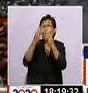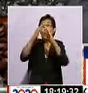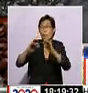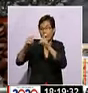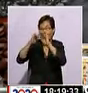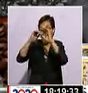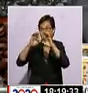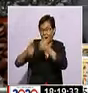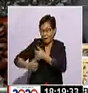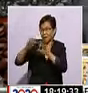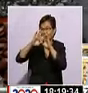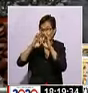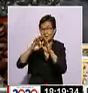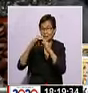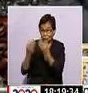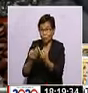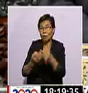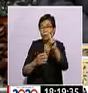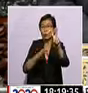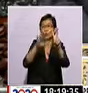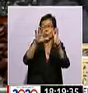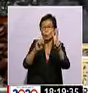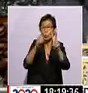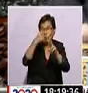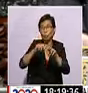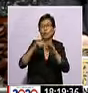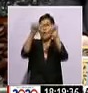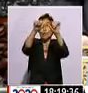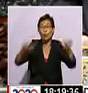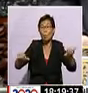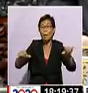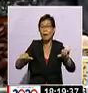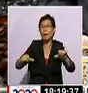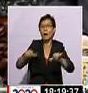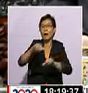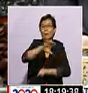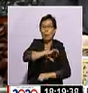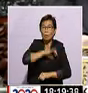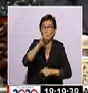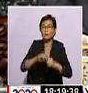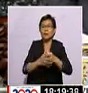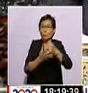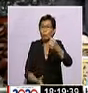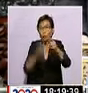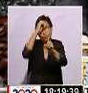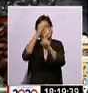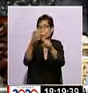dan 250 juta ringgit untuk kuarters PDRM juga akan diperuntukkan bagi tujuan yang